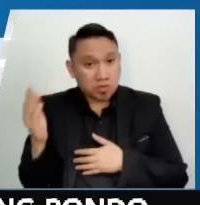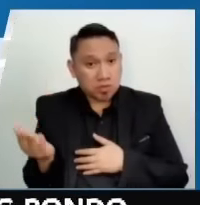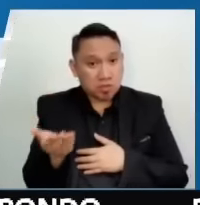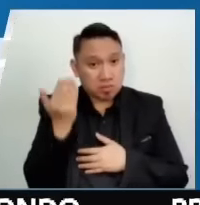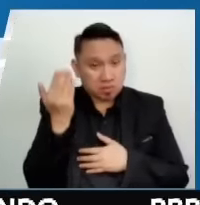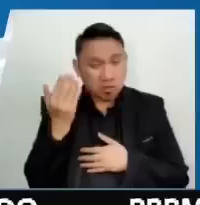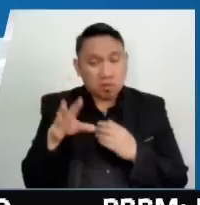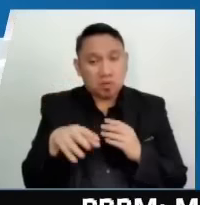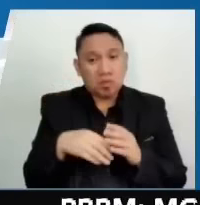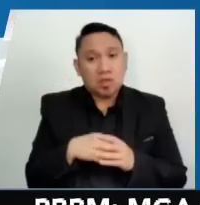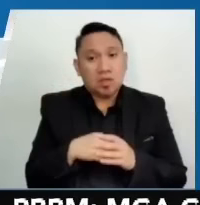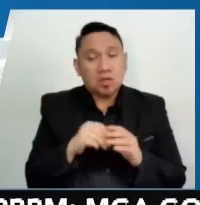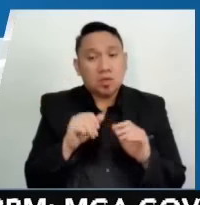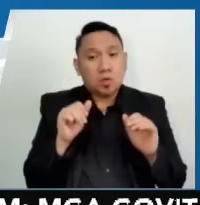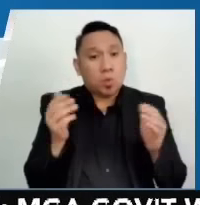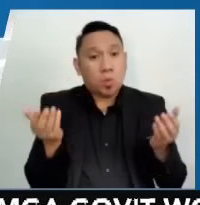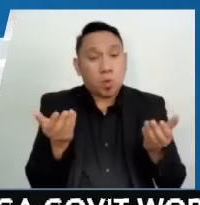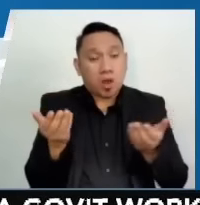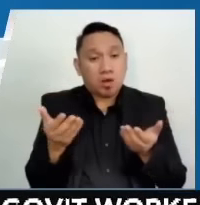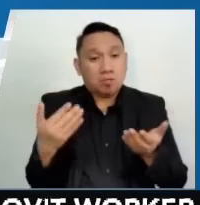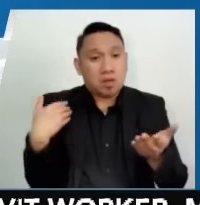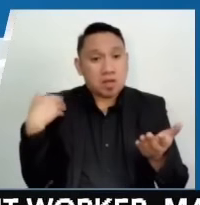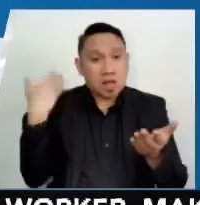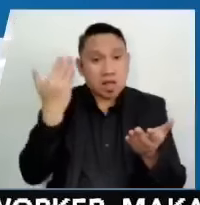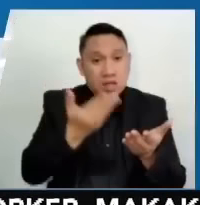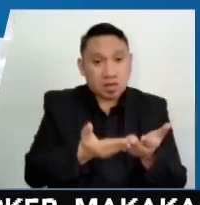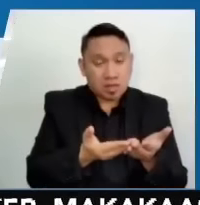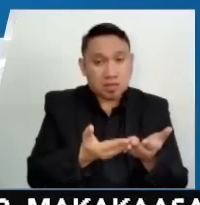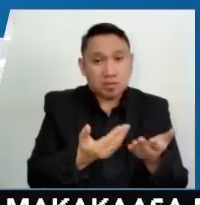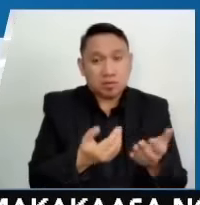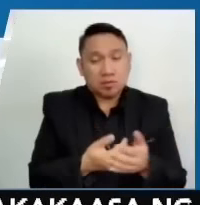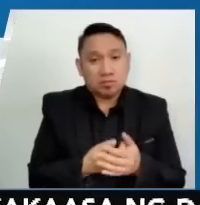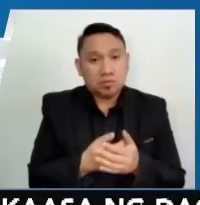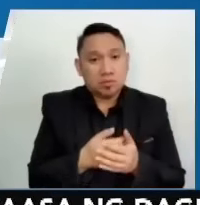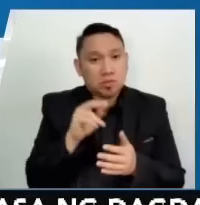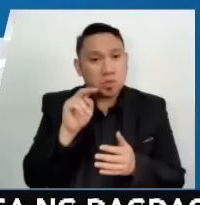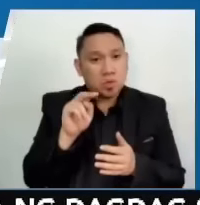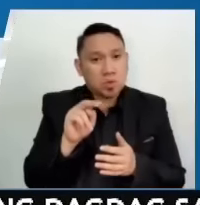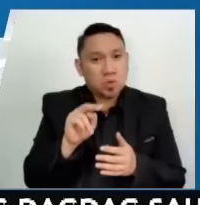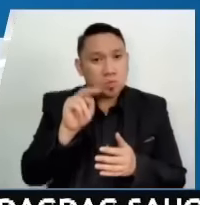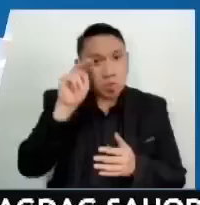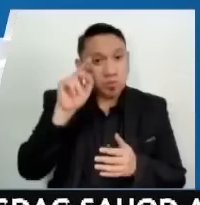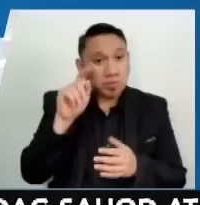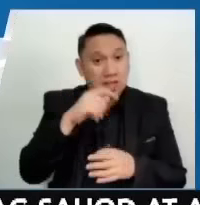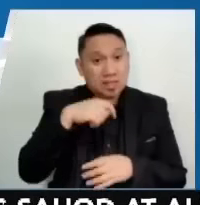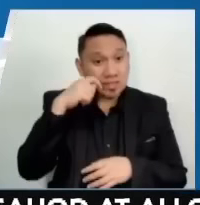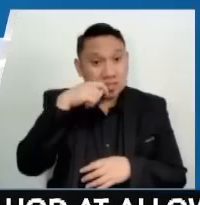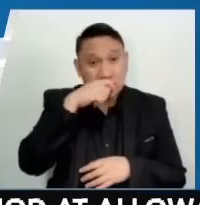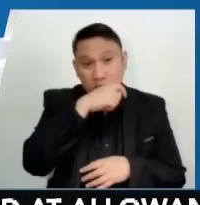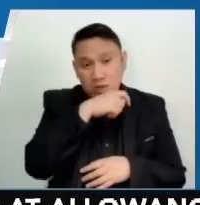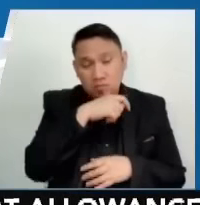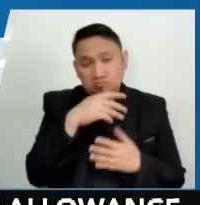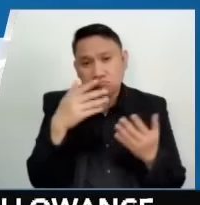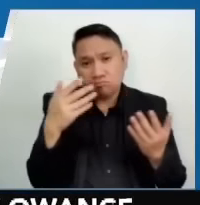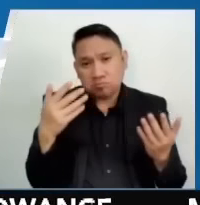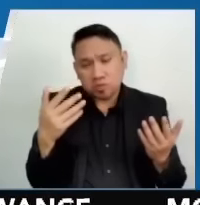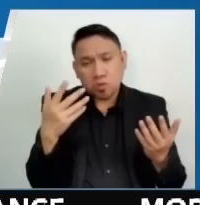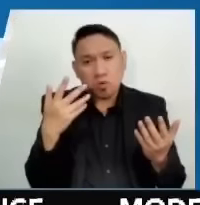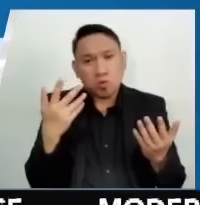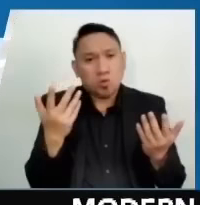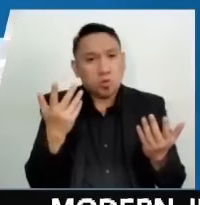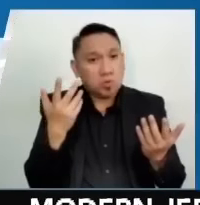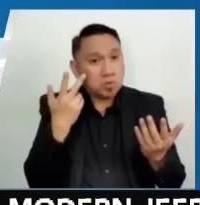mag-landfall sa possibly sa northern portion ng Taiwan. And then, a few hours later, doon natin siya inaasahang lumabas